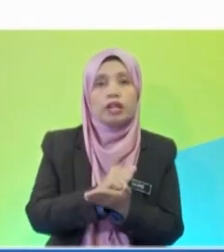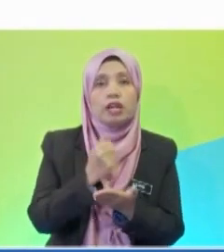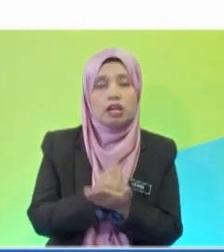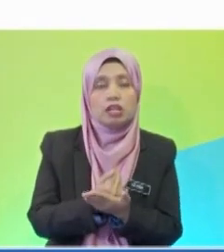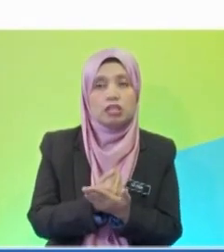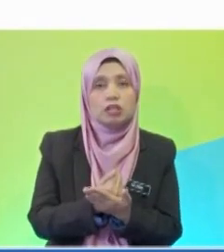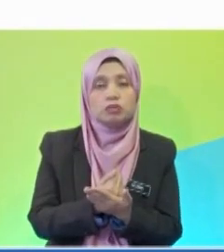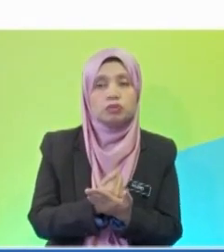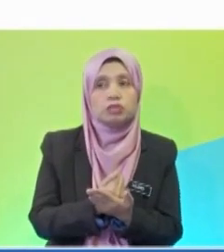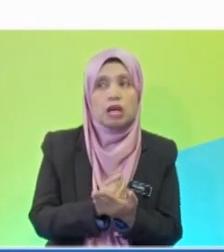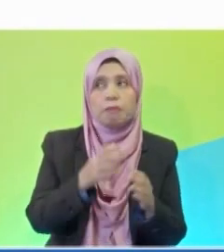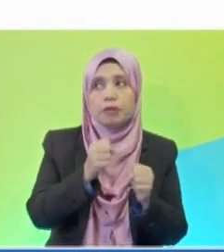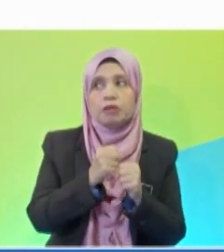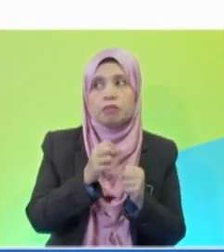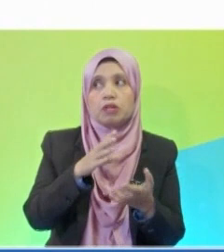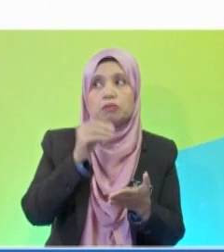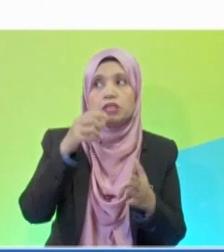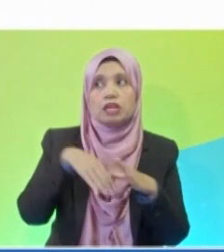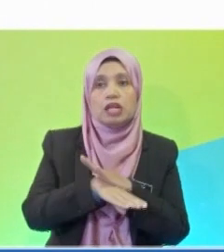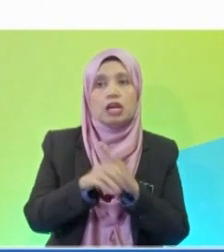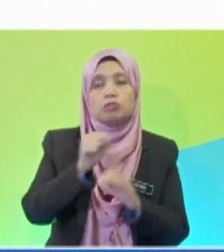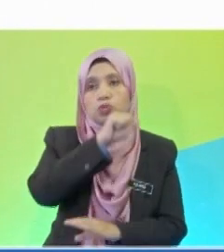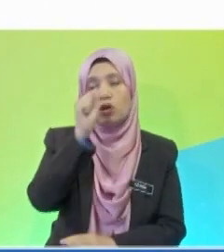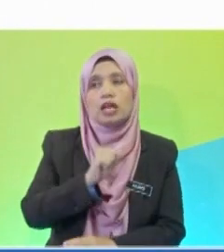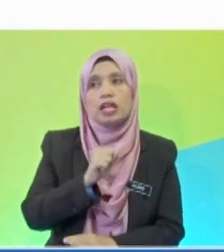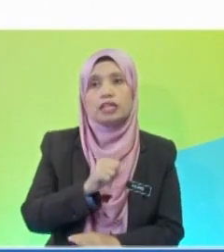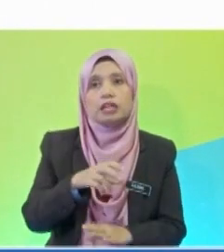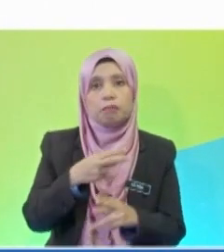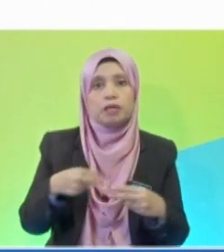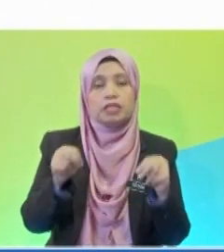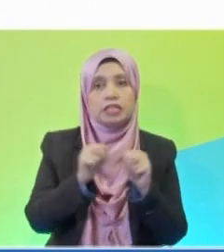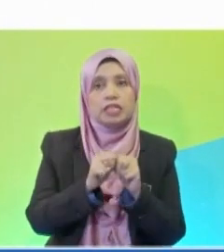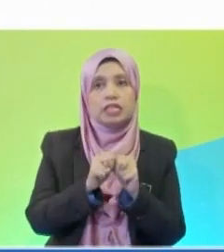Cikgu ambil maklumat dalam soalan tadi dan cikgu dapat nilai belian